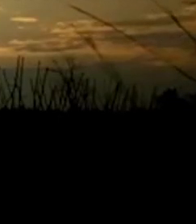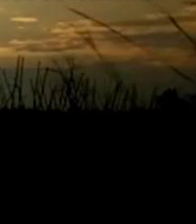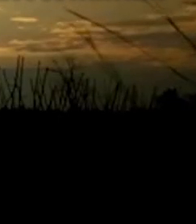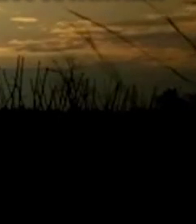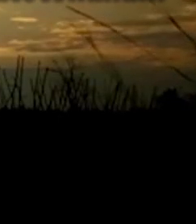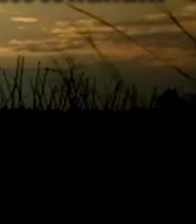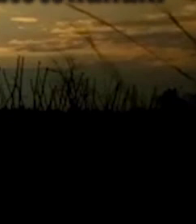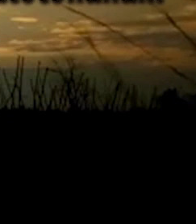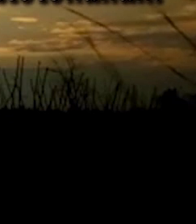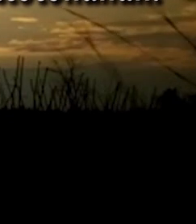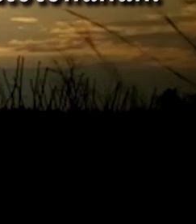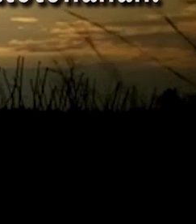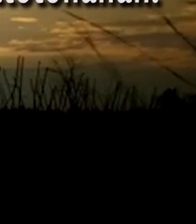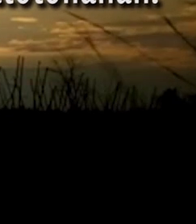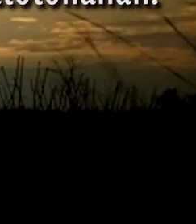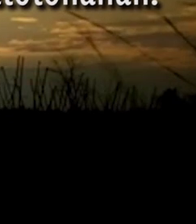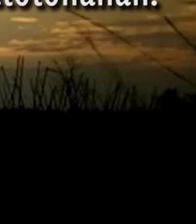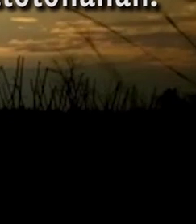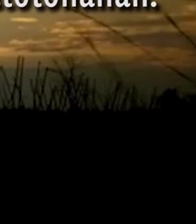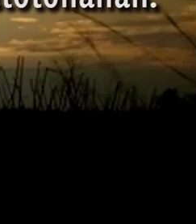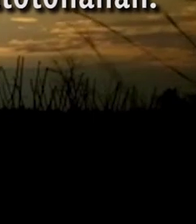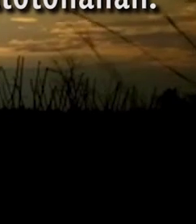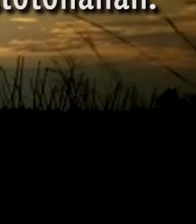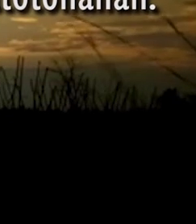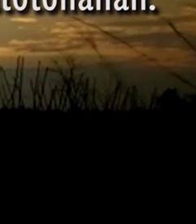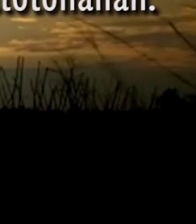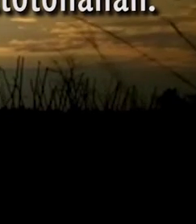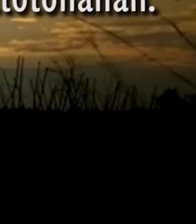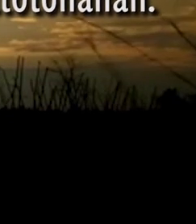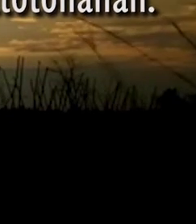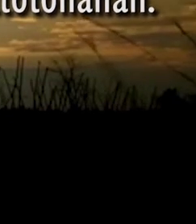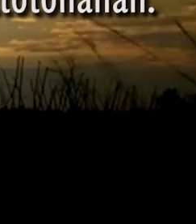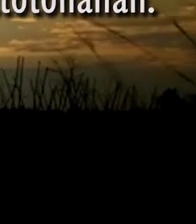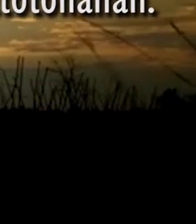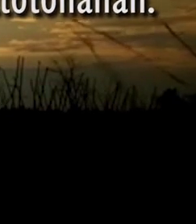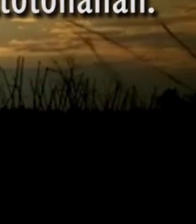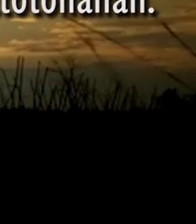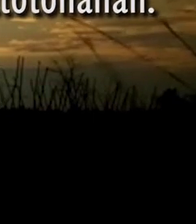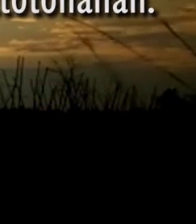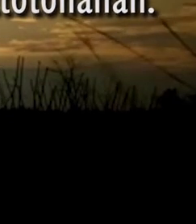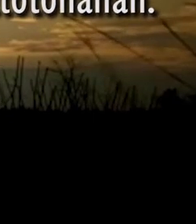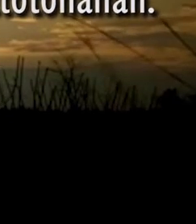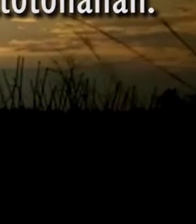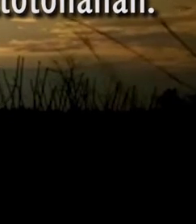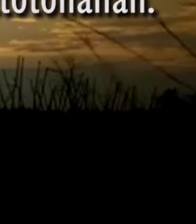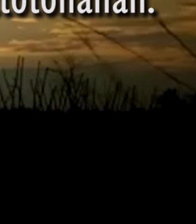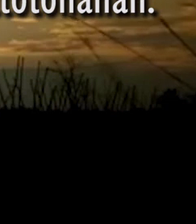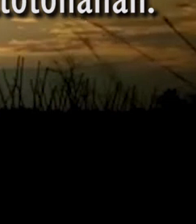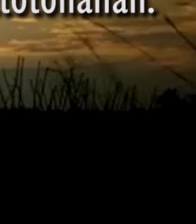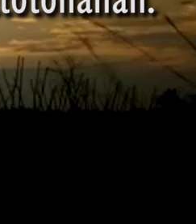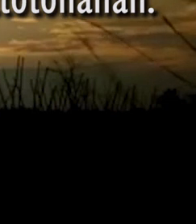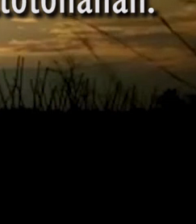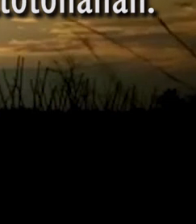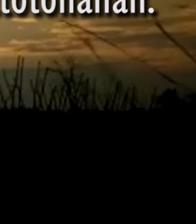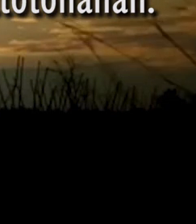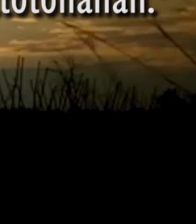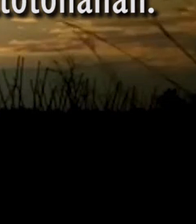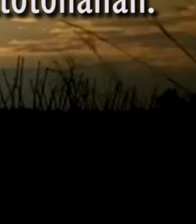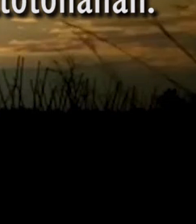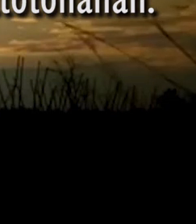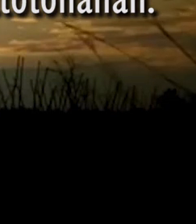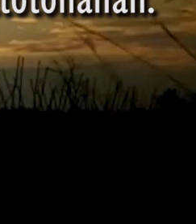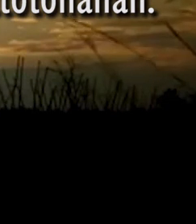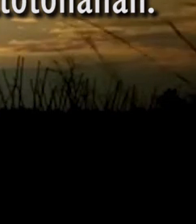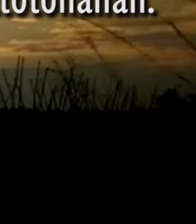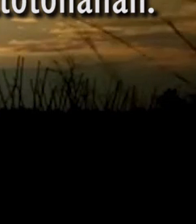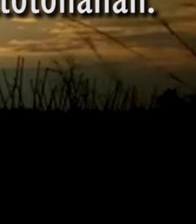Ang mabuting balita ng Panginoon ayon kay Propeta Jeremias, Kapitulo 33, Versikulo